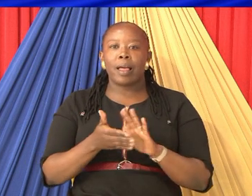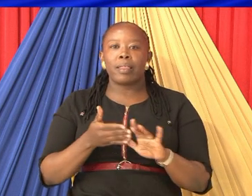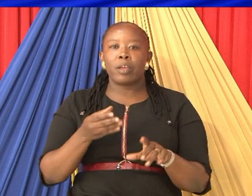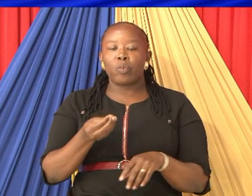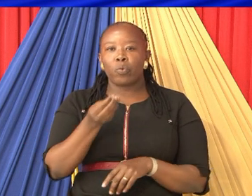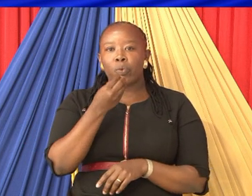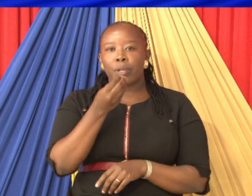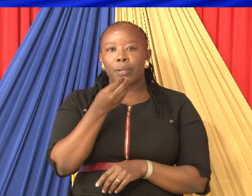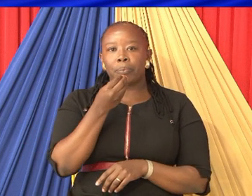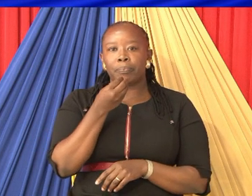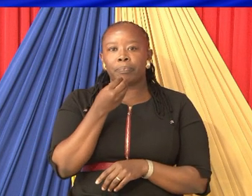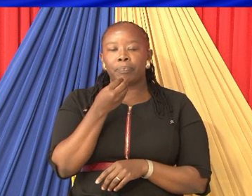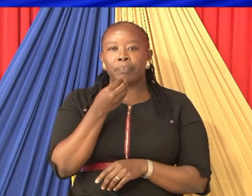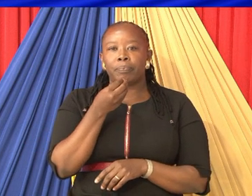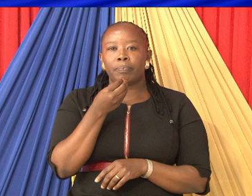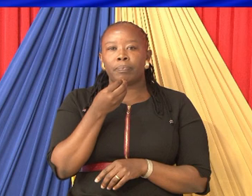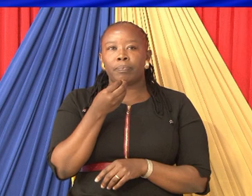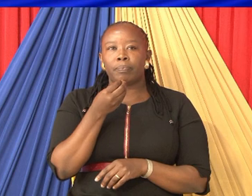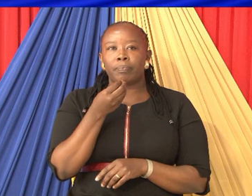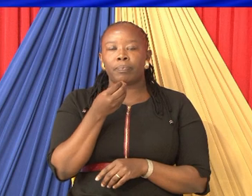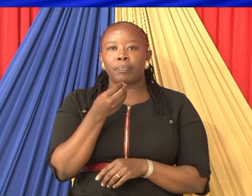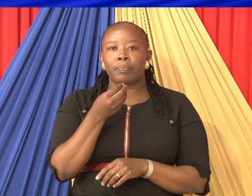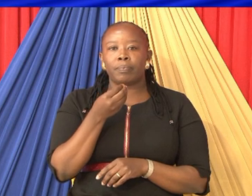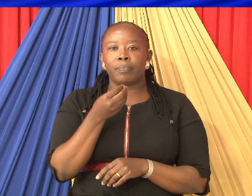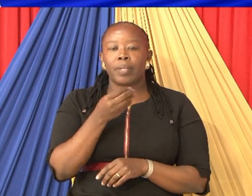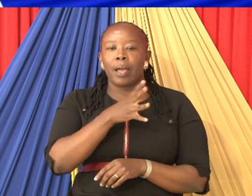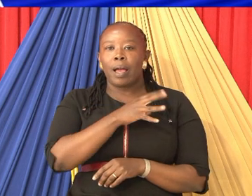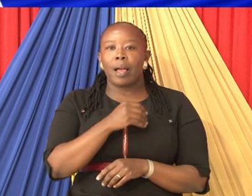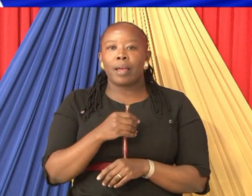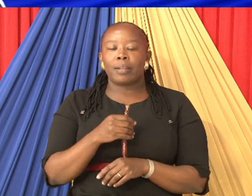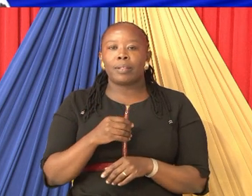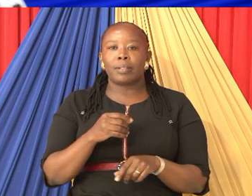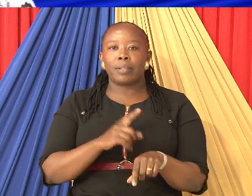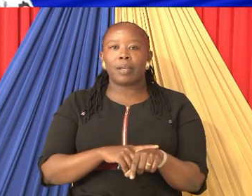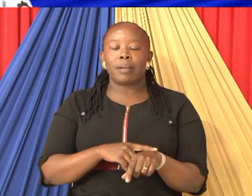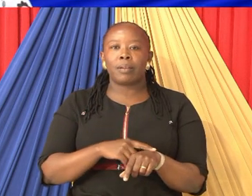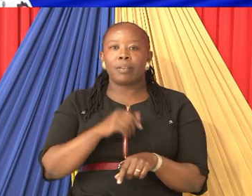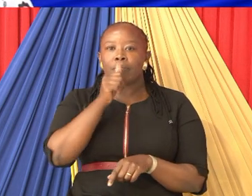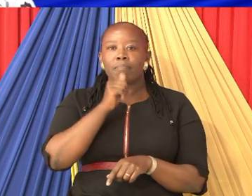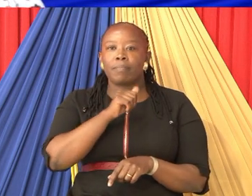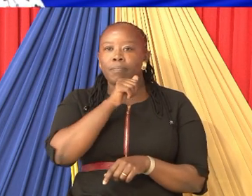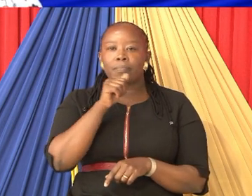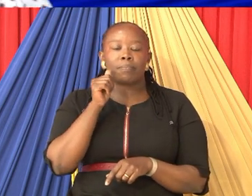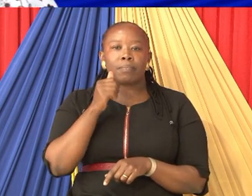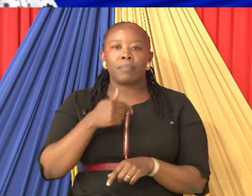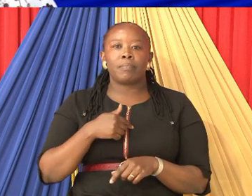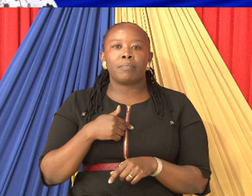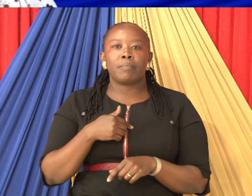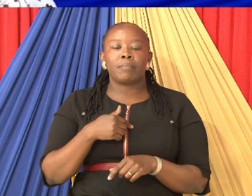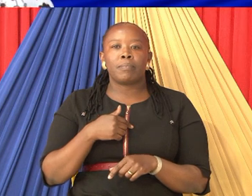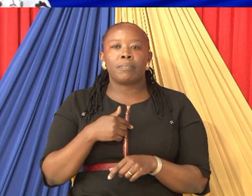Tena waaga wakichunga sipeni, wasije wakazimia